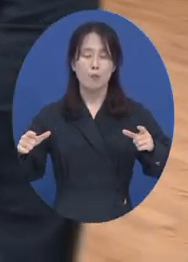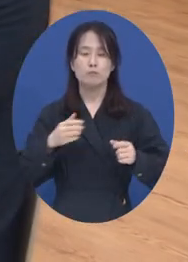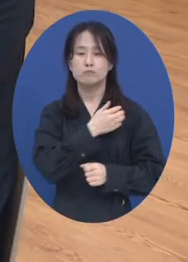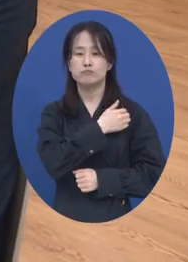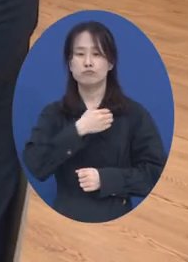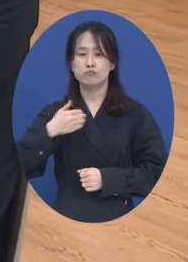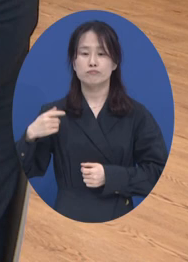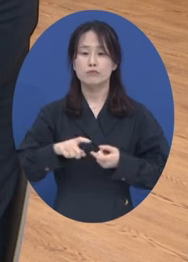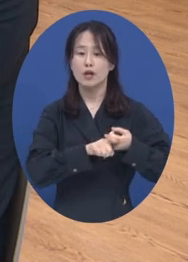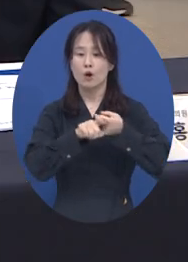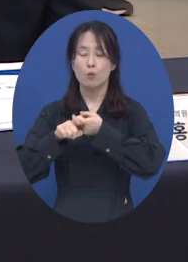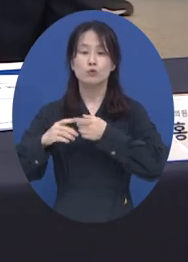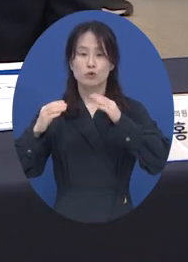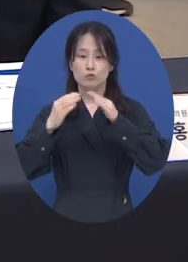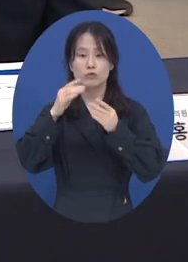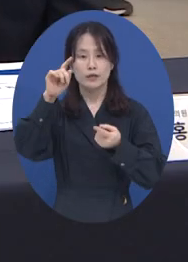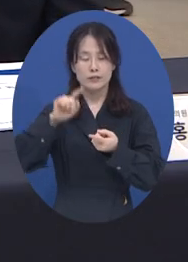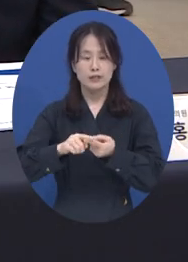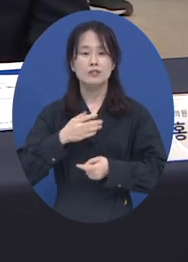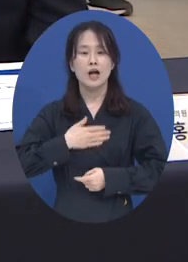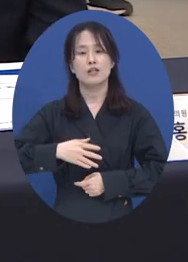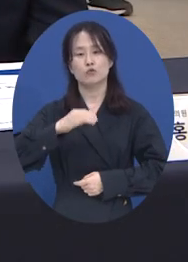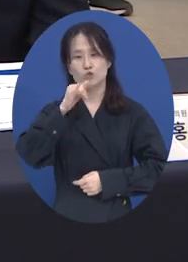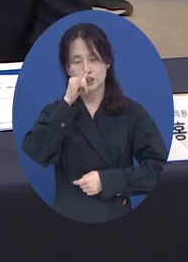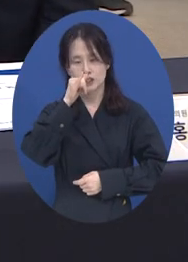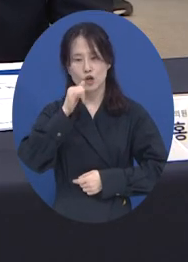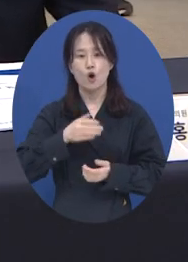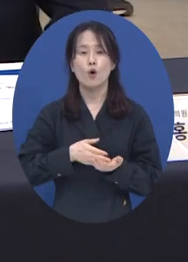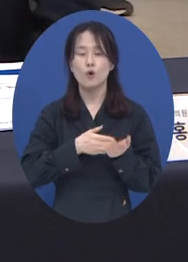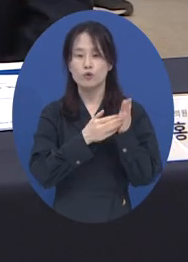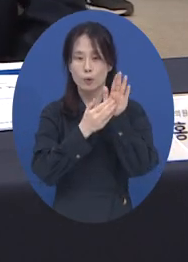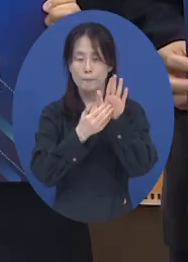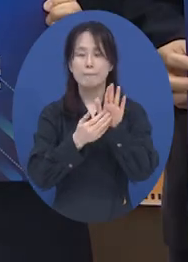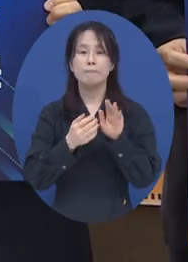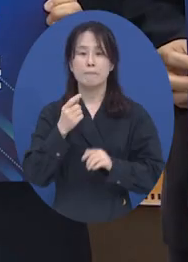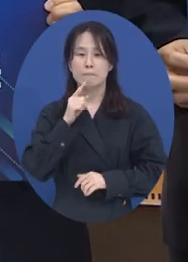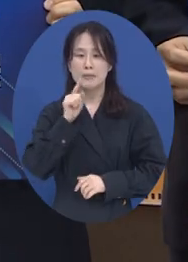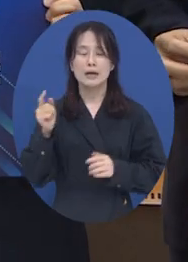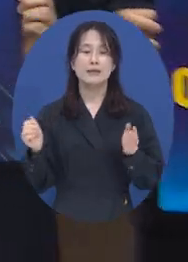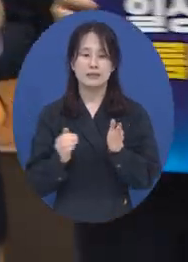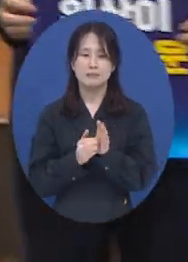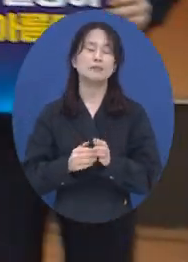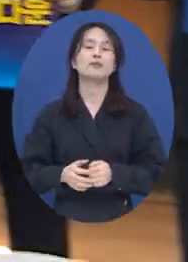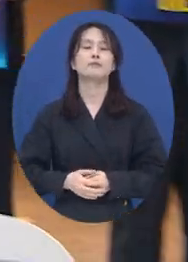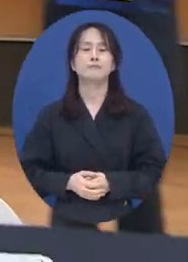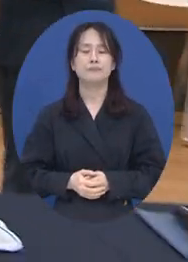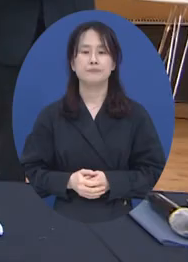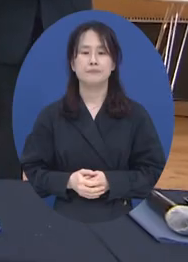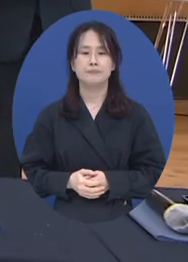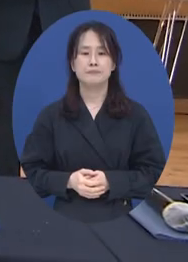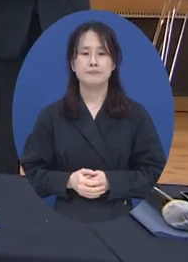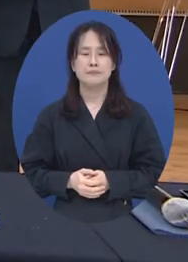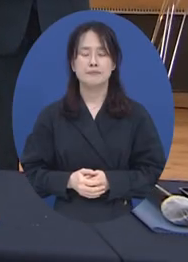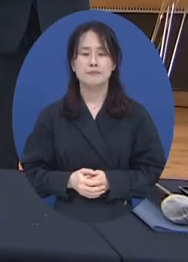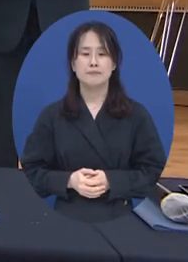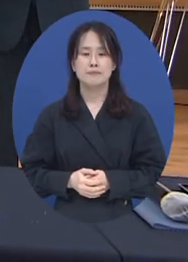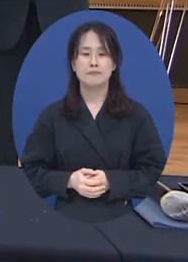충분한 공동주택이라는 것을 알 수 있을 것이라고 덧붙였습니다. 경기주TV 구영슬입니다.